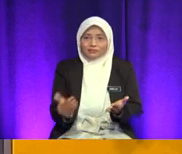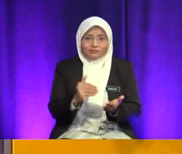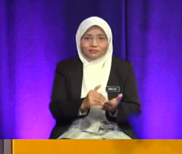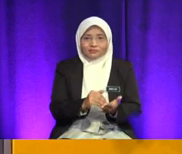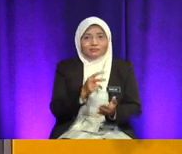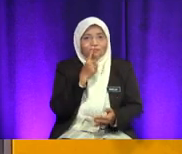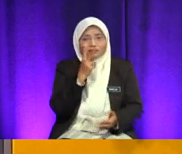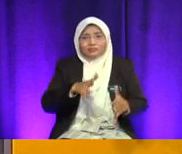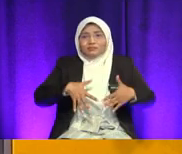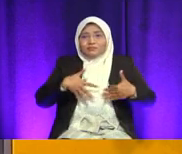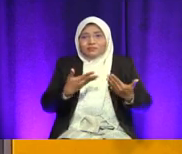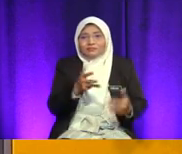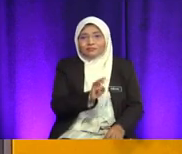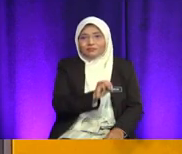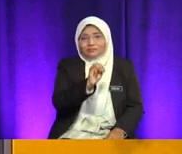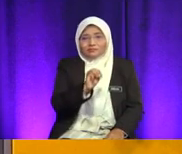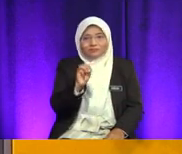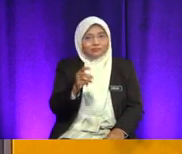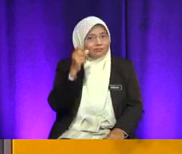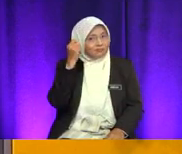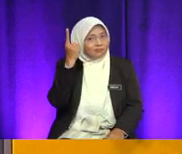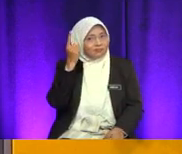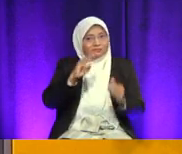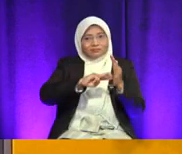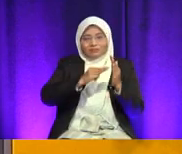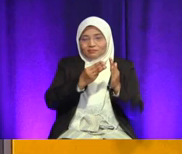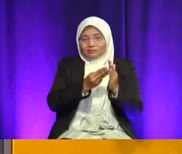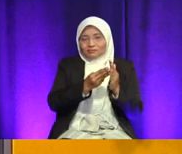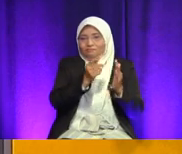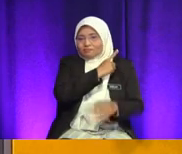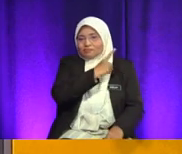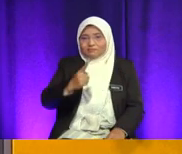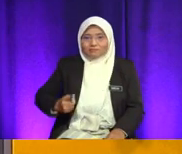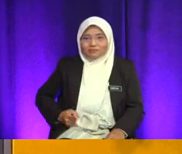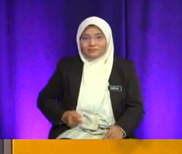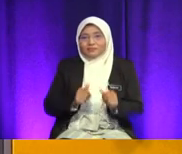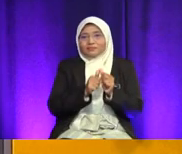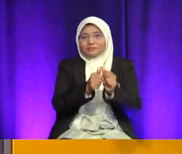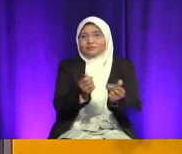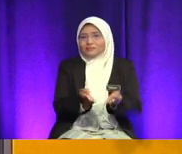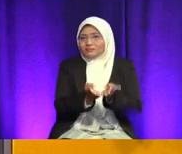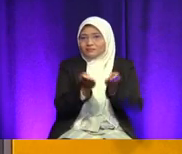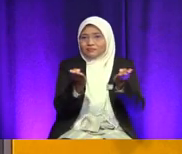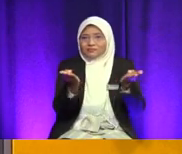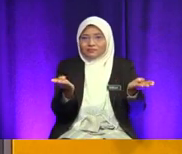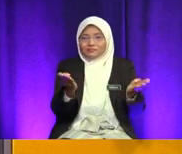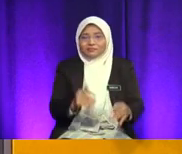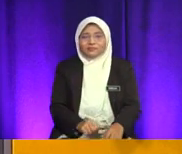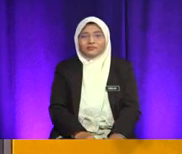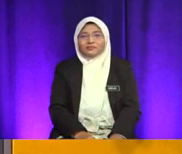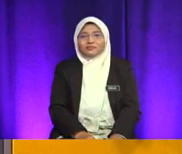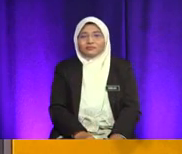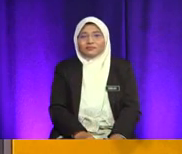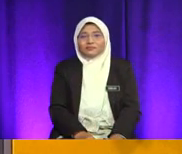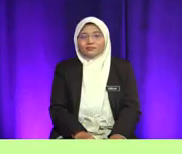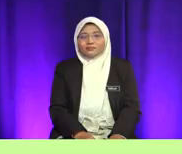kedaulatan mengikut bahasa Oke Coba jawab saya bacakan untuk soal dan ini maklumat